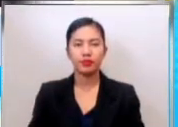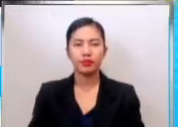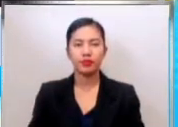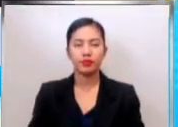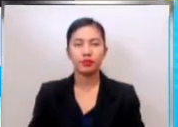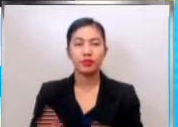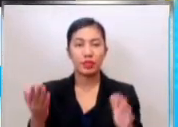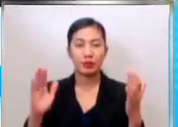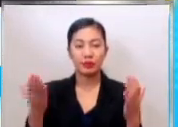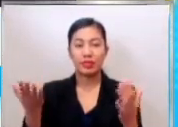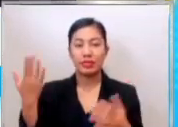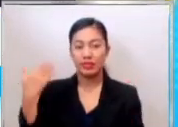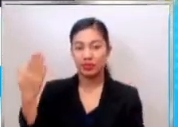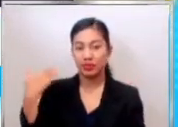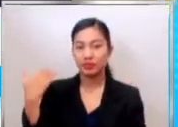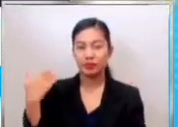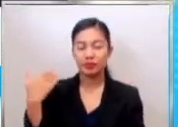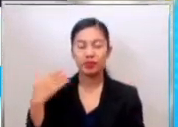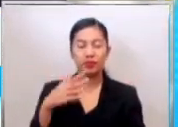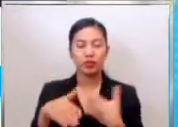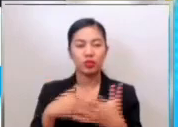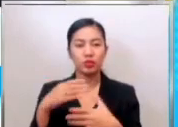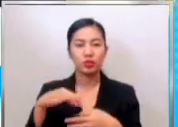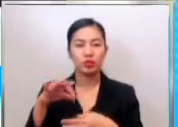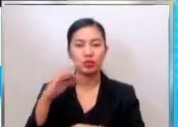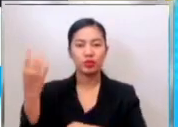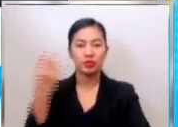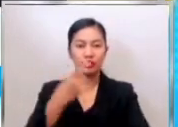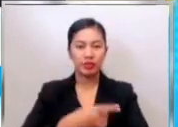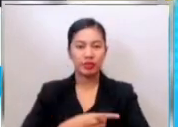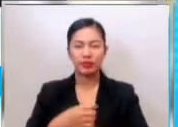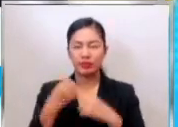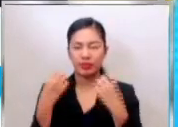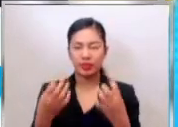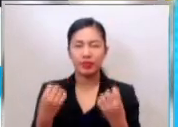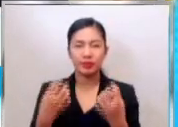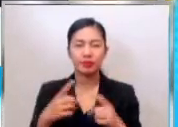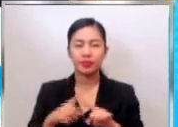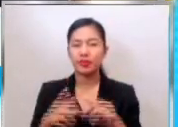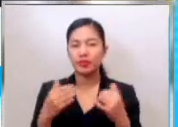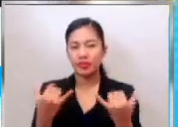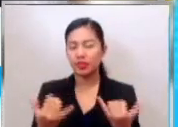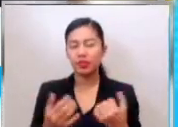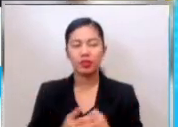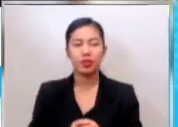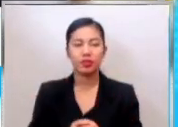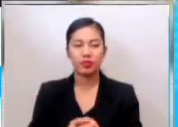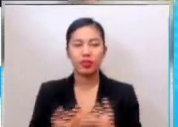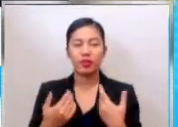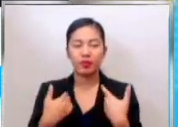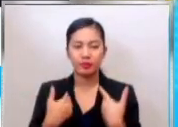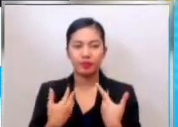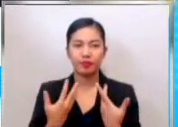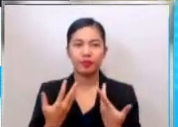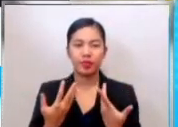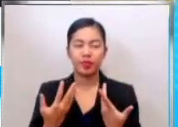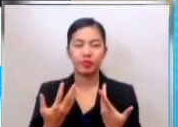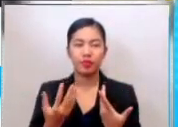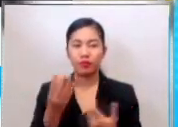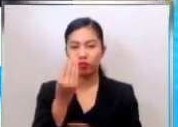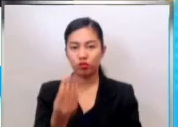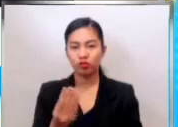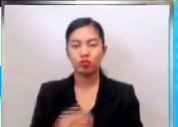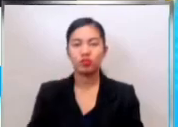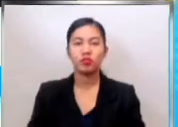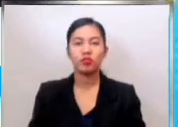talagang napakarami, halos hindi tayo makapasok dito sa entrada pa lamang, ano, dahil sa dami ng tao at sa kapal ng tao. Pero sa ngayon,